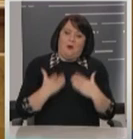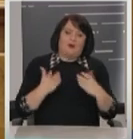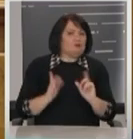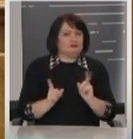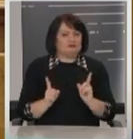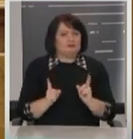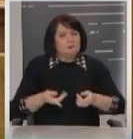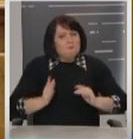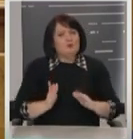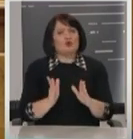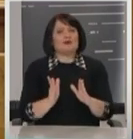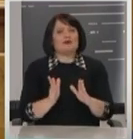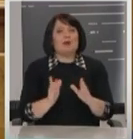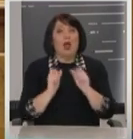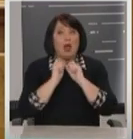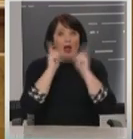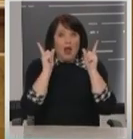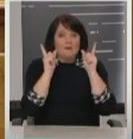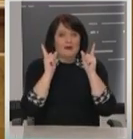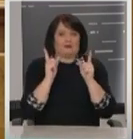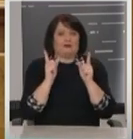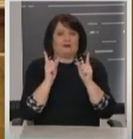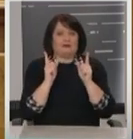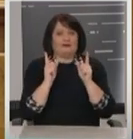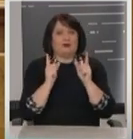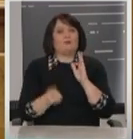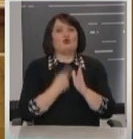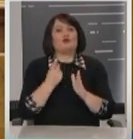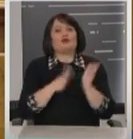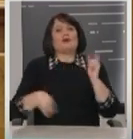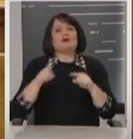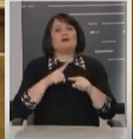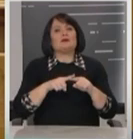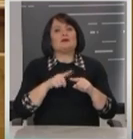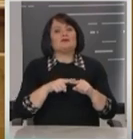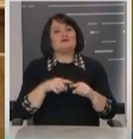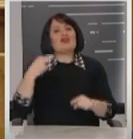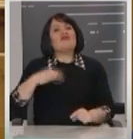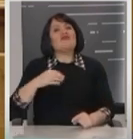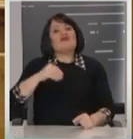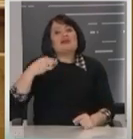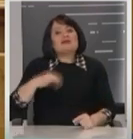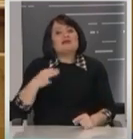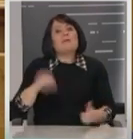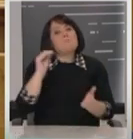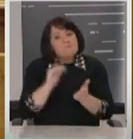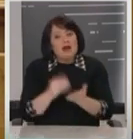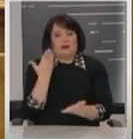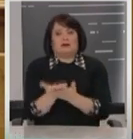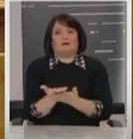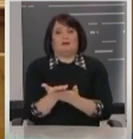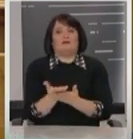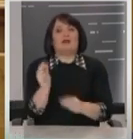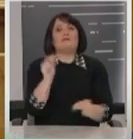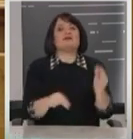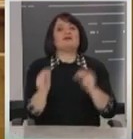Αλλά προχωρήσαμε σε μια πρωτόγνωρη για τα ελληνικά δεδομένα πράξη δημοκρατικής ευθυξίας και ευαισθησίας να ζητήσουμε εκ νέου την